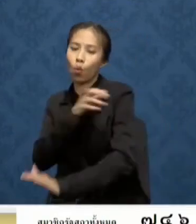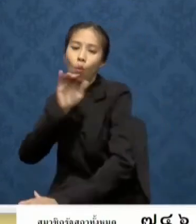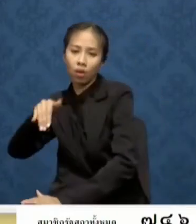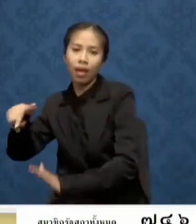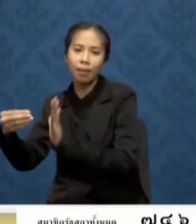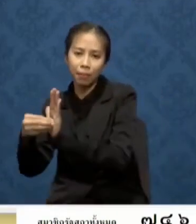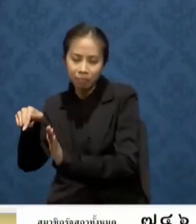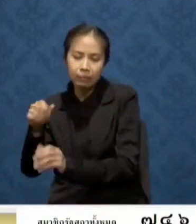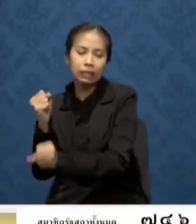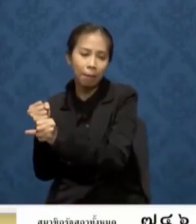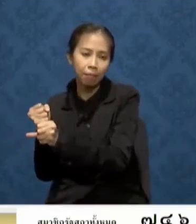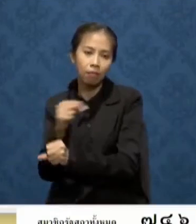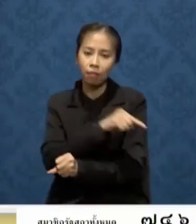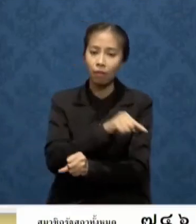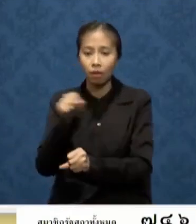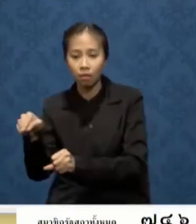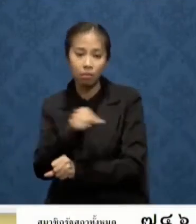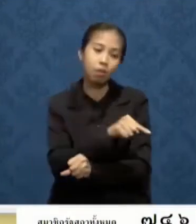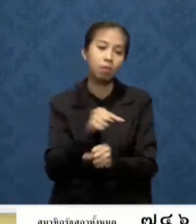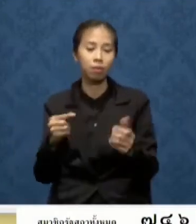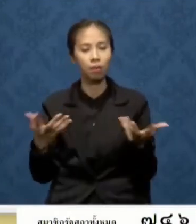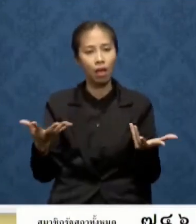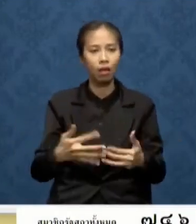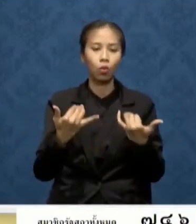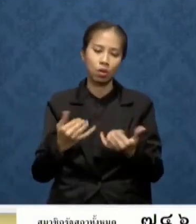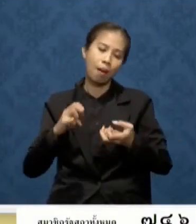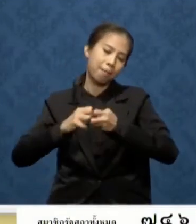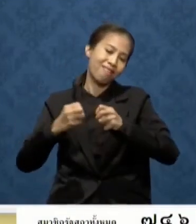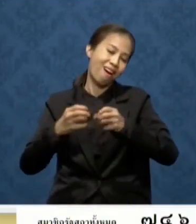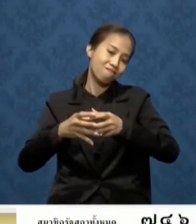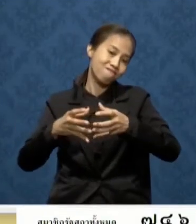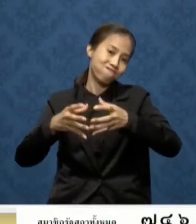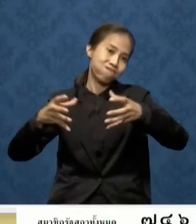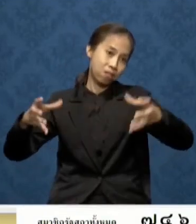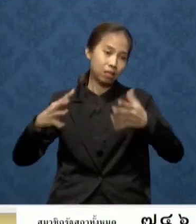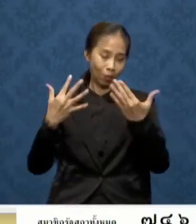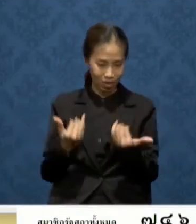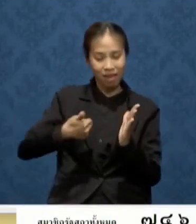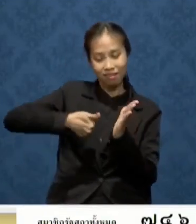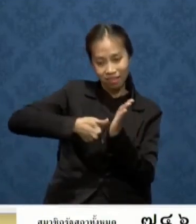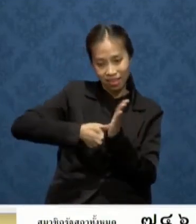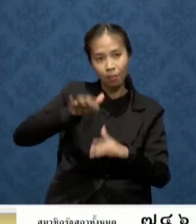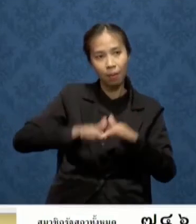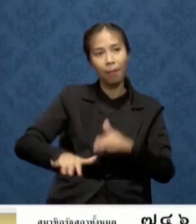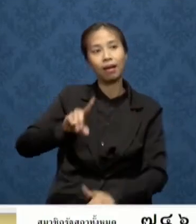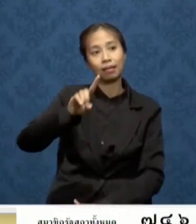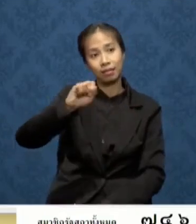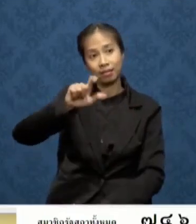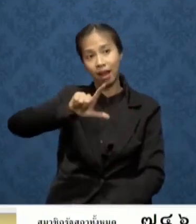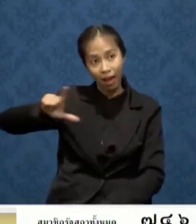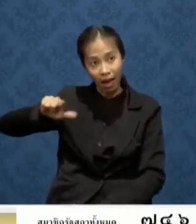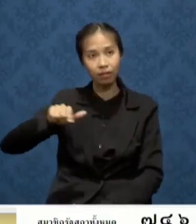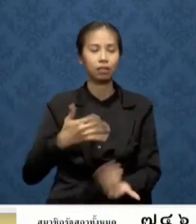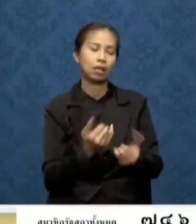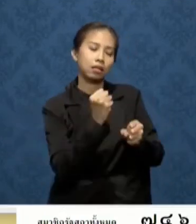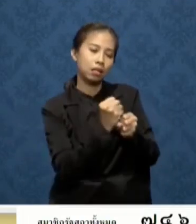นเรอยหนัญหาใหญ่ค ๆจนตอนนี้ยอดหนีรวมนี่ร่วมแสนร้านนะครับมีทั้งไ้งาน